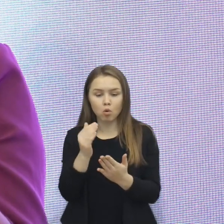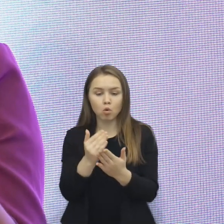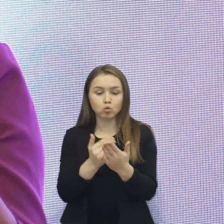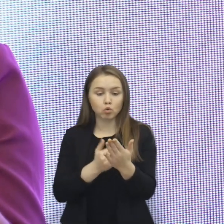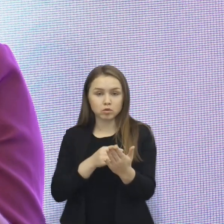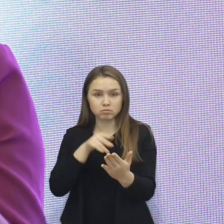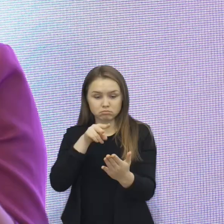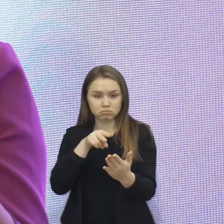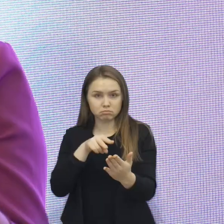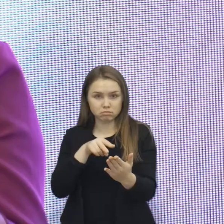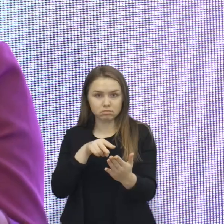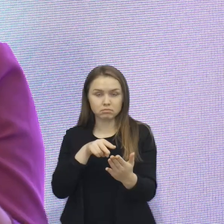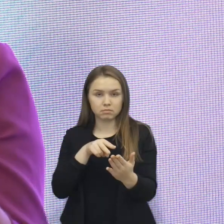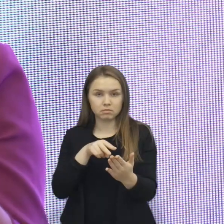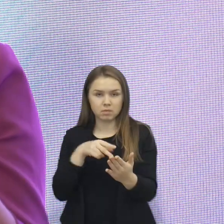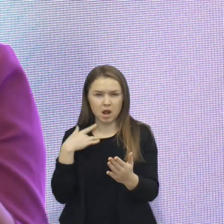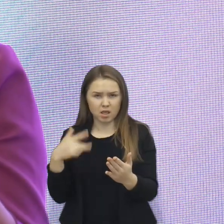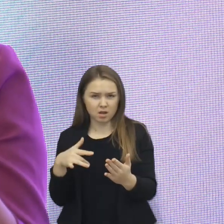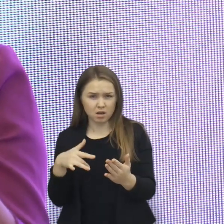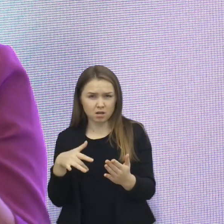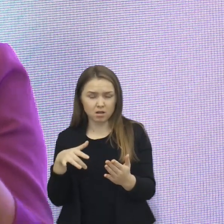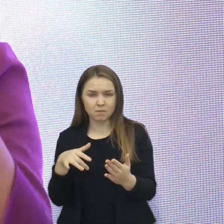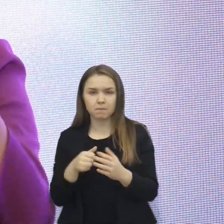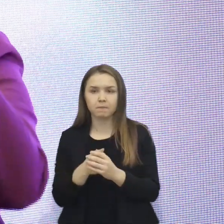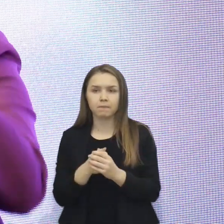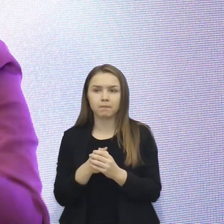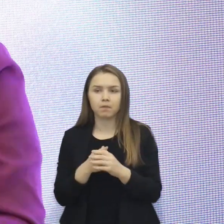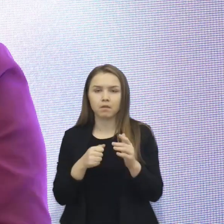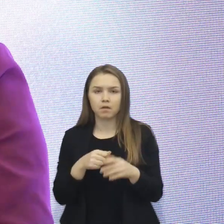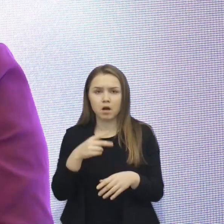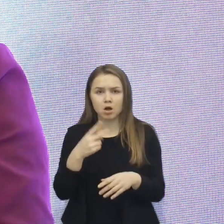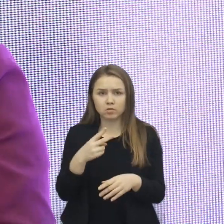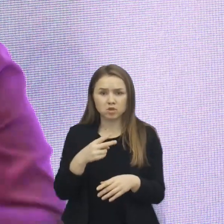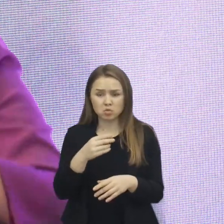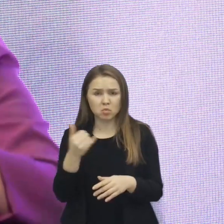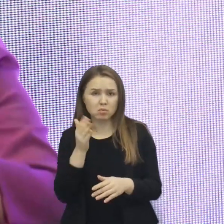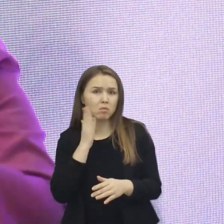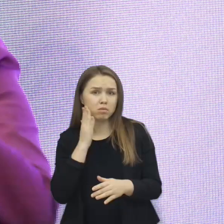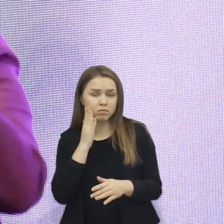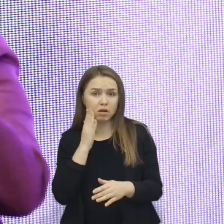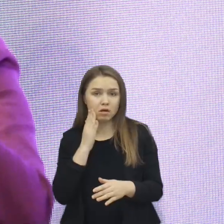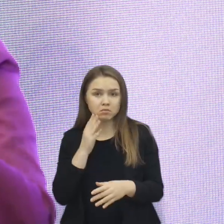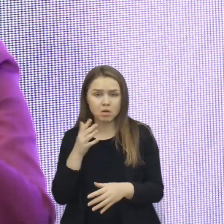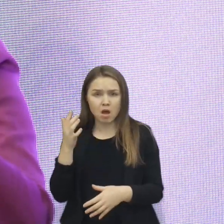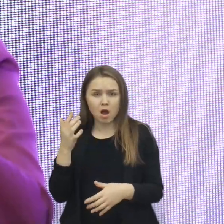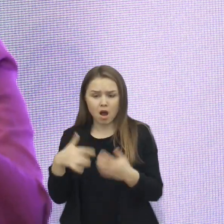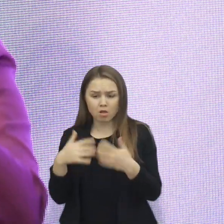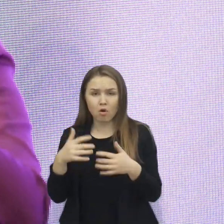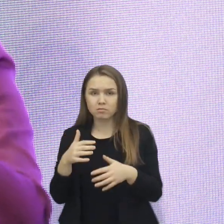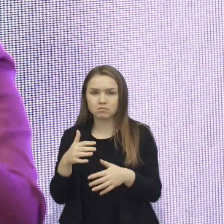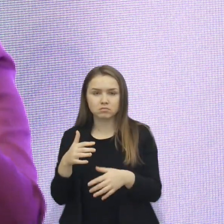yra radikalizuojamas, ir ten buvo ar 15 ar 20 minučių be jokio algoritmo, kaip algoritmas greitai